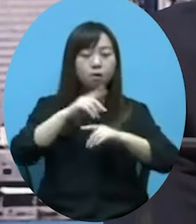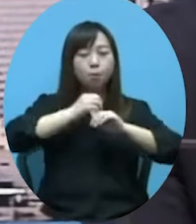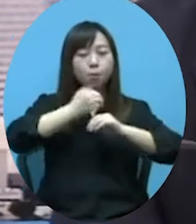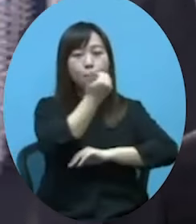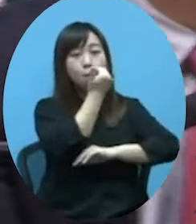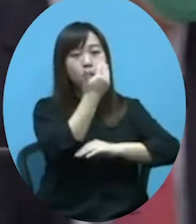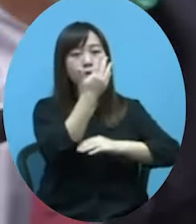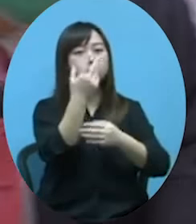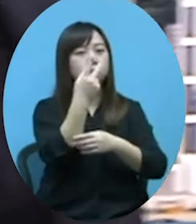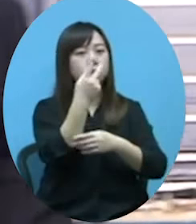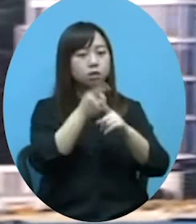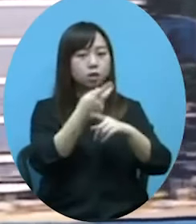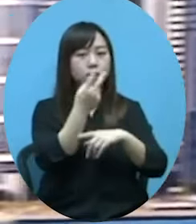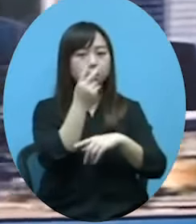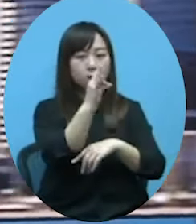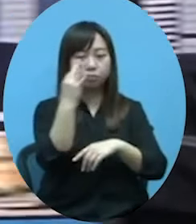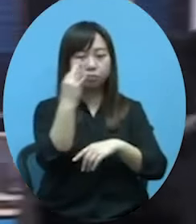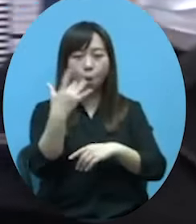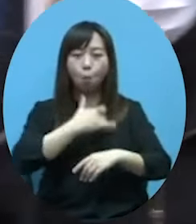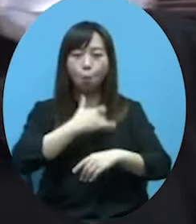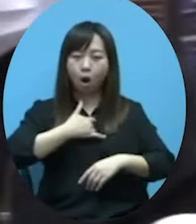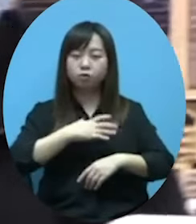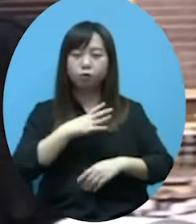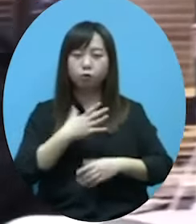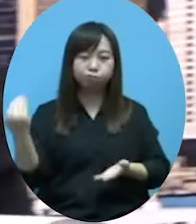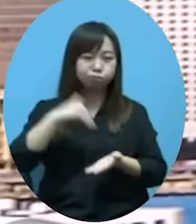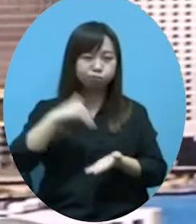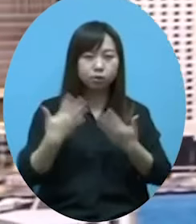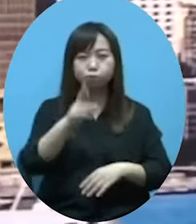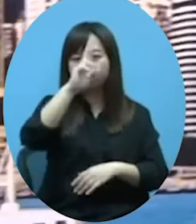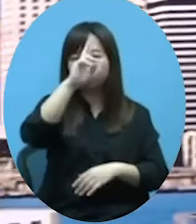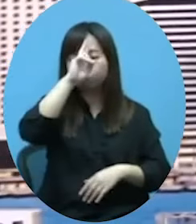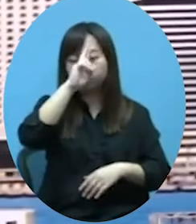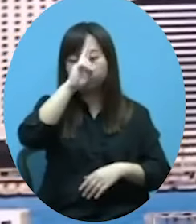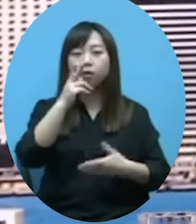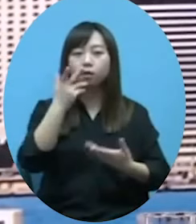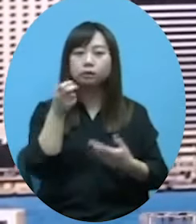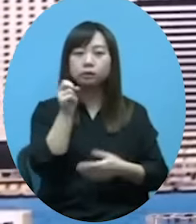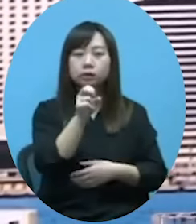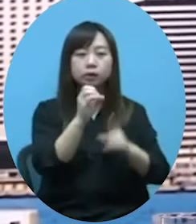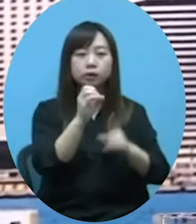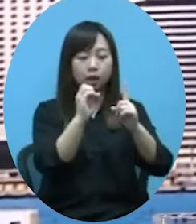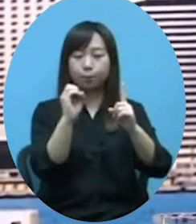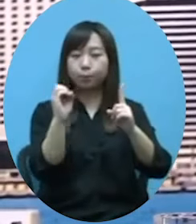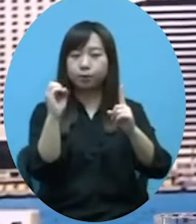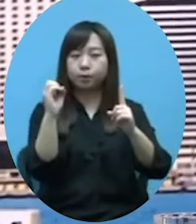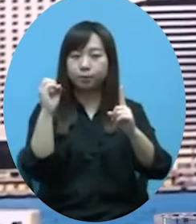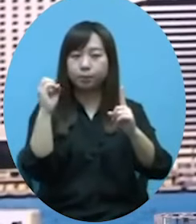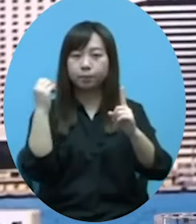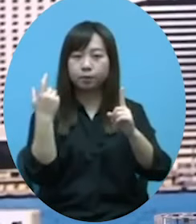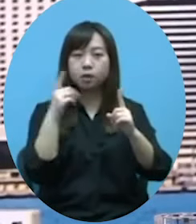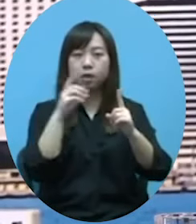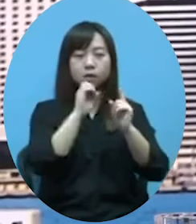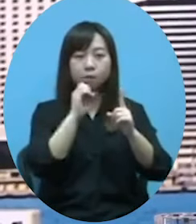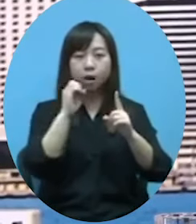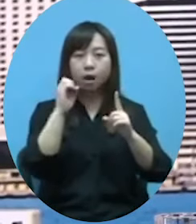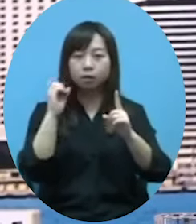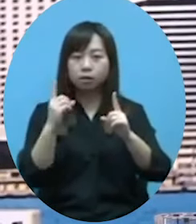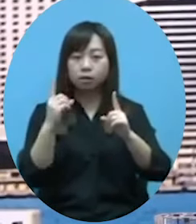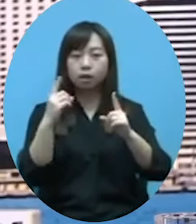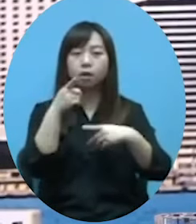33宗的懷疑個案直至今日中午的12點仍然有101位的病人是留意接受